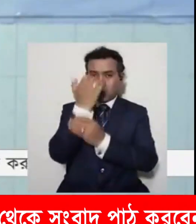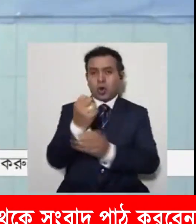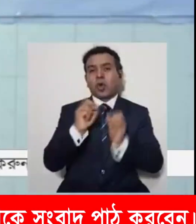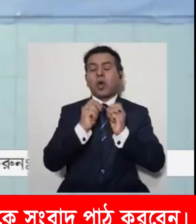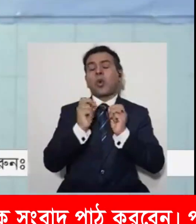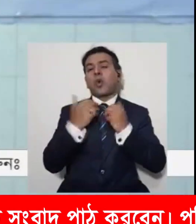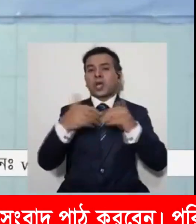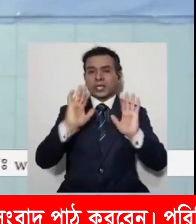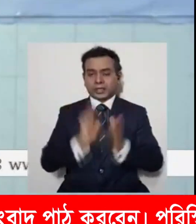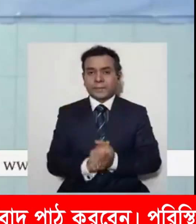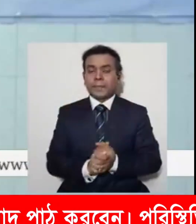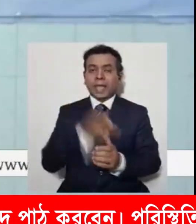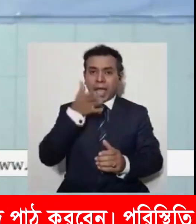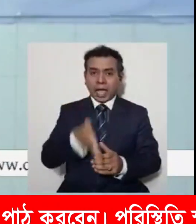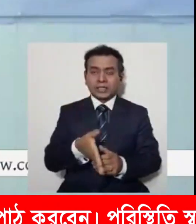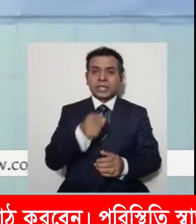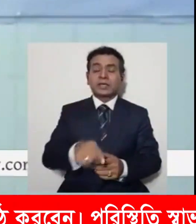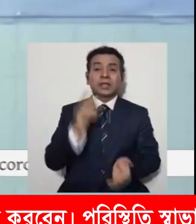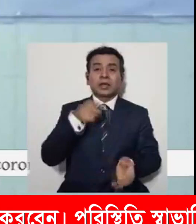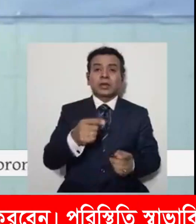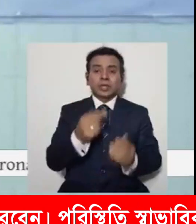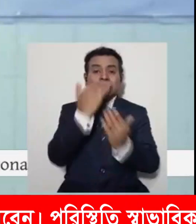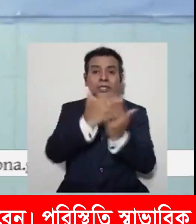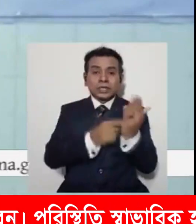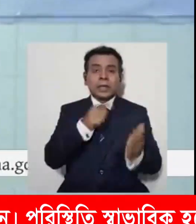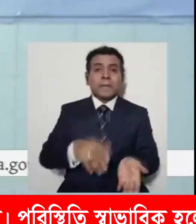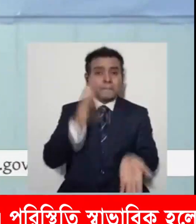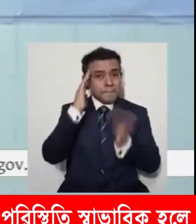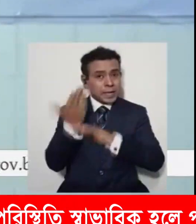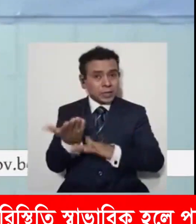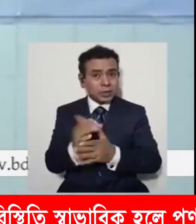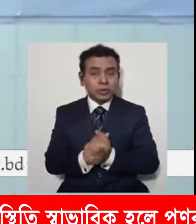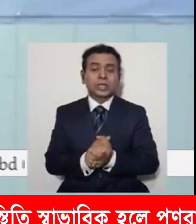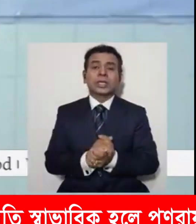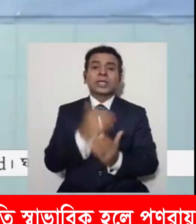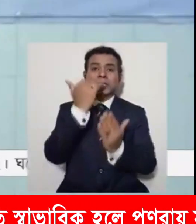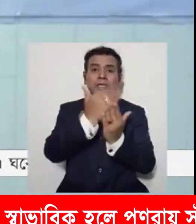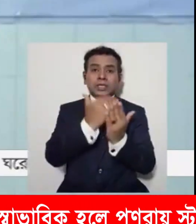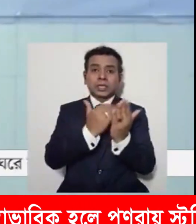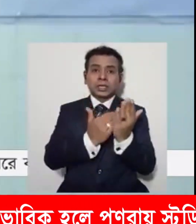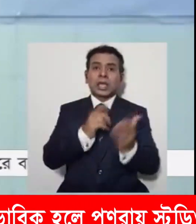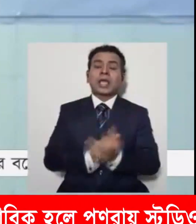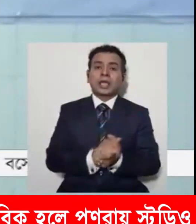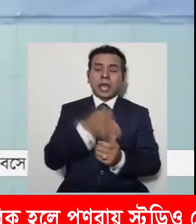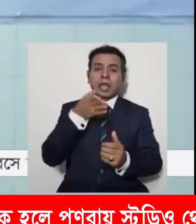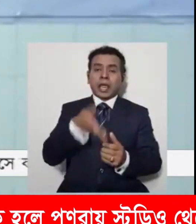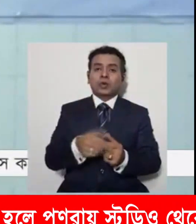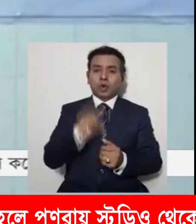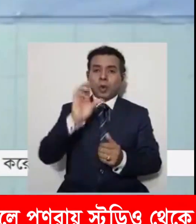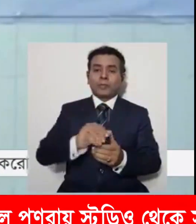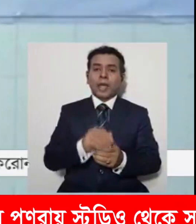আজকের মৃত্যুর তালিকাটা আগের দিনের তুলনায় কম। আজকে 24 ঘন্টায় মৃত্যুবরণ করেছেন 2 জন,